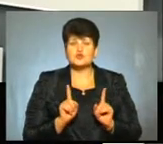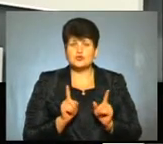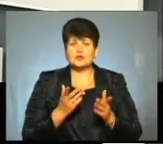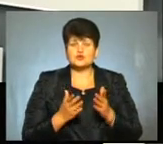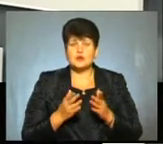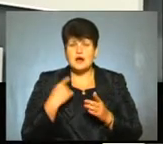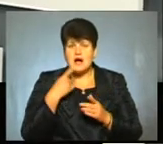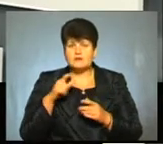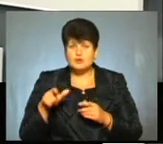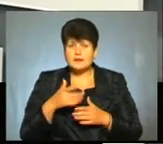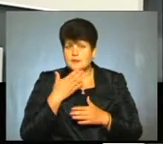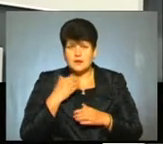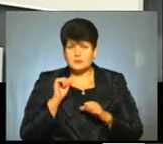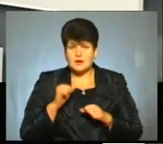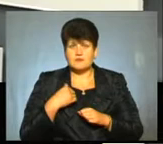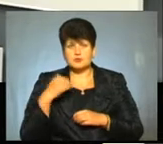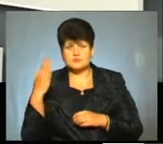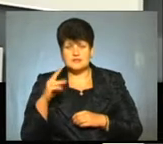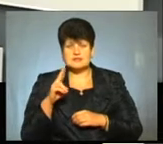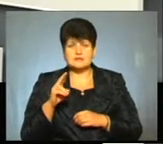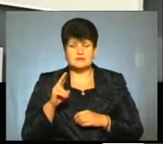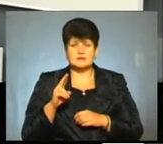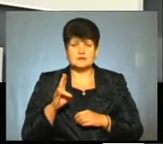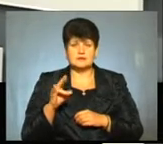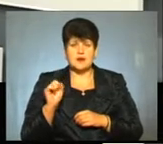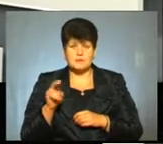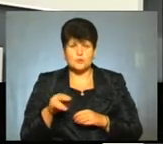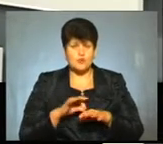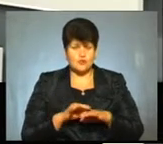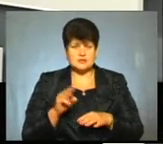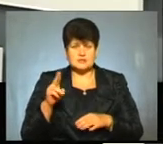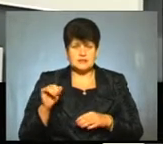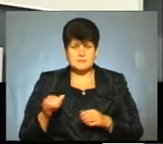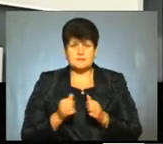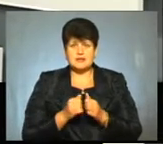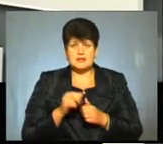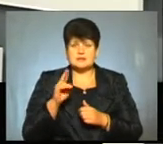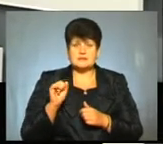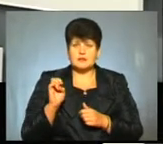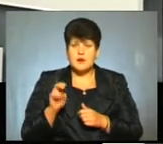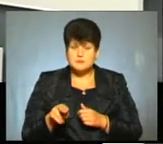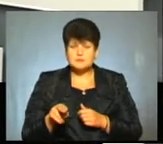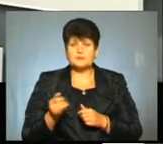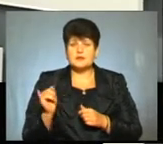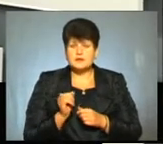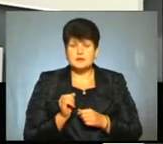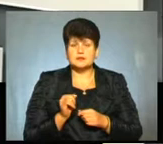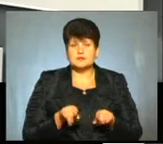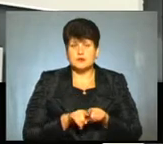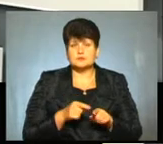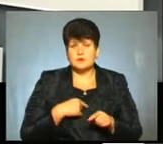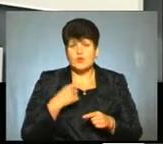якщо автори проєктів не мають права голосувати ні в ЦНАПі, ну, маю на увазі проводити агітацію ні в ЦНАПі, ні біля ЦНАПу, і також